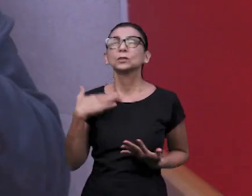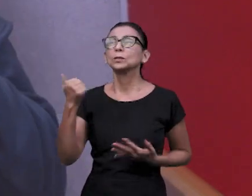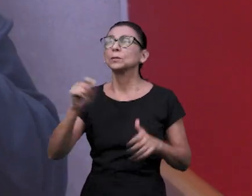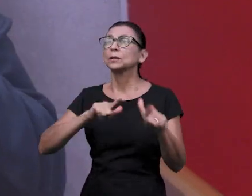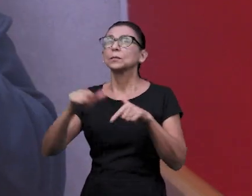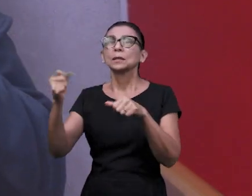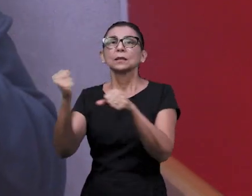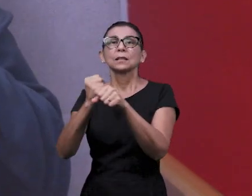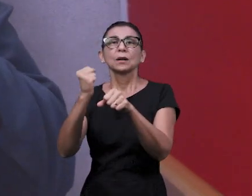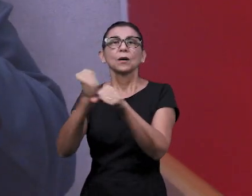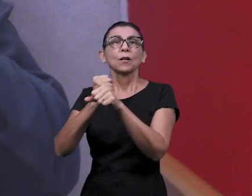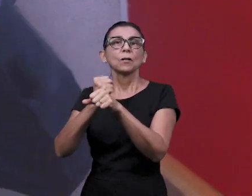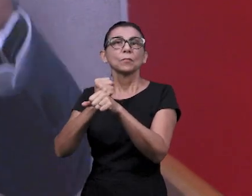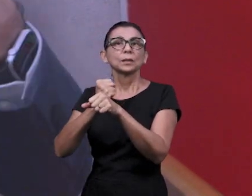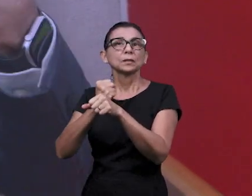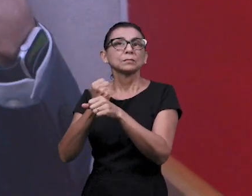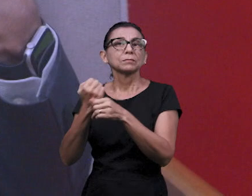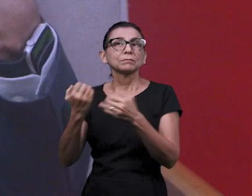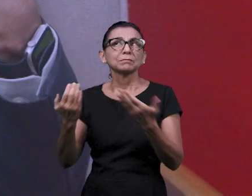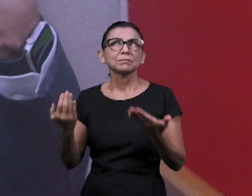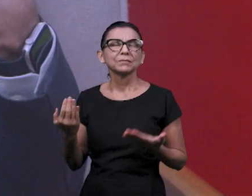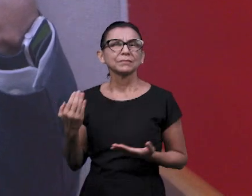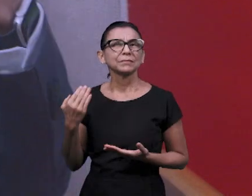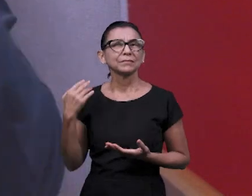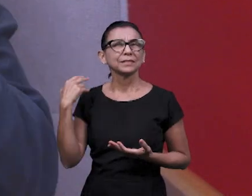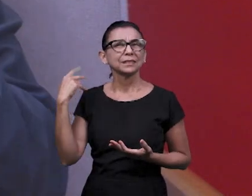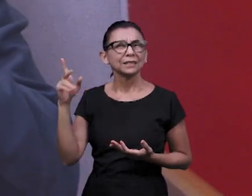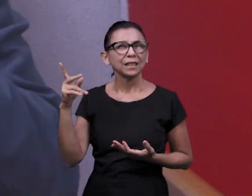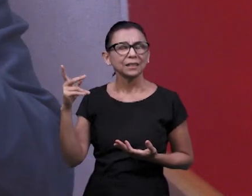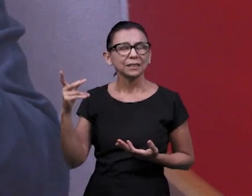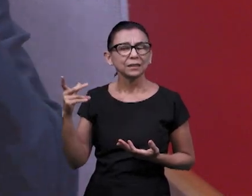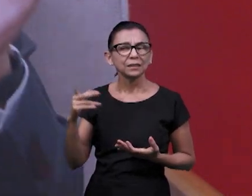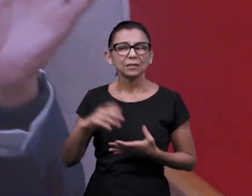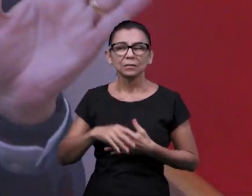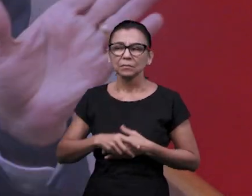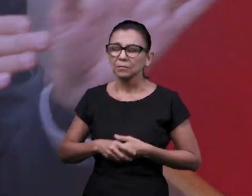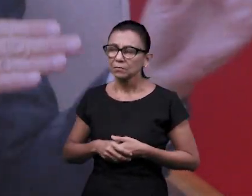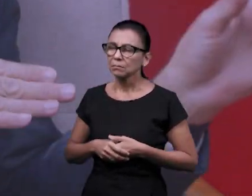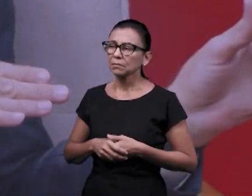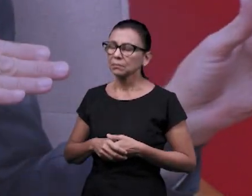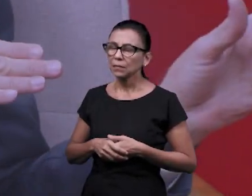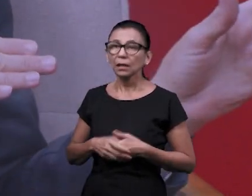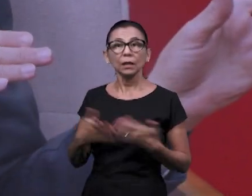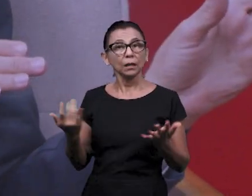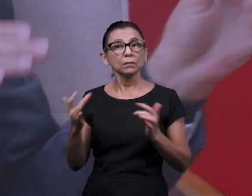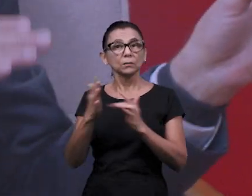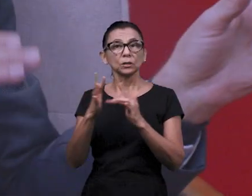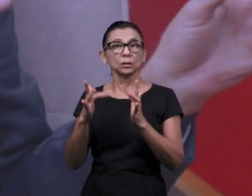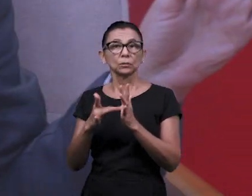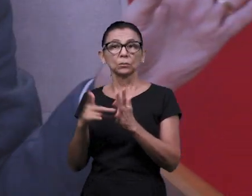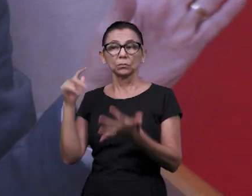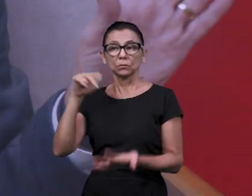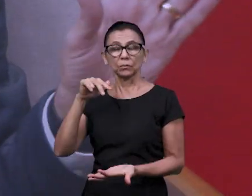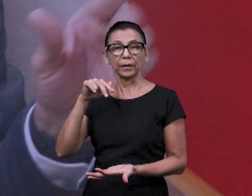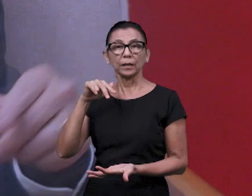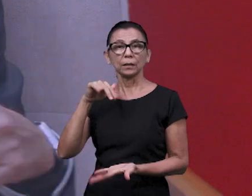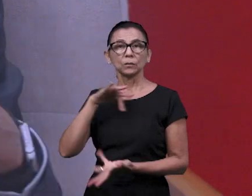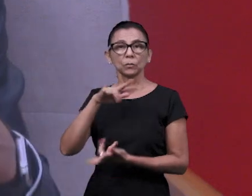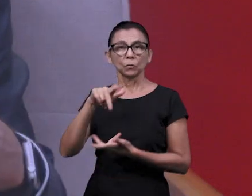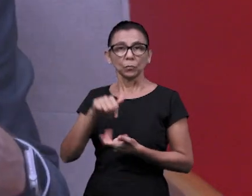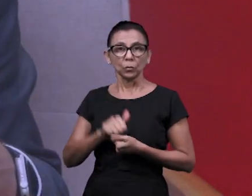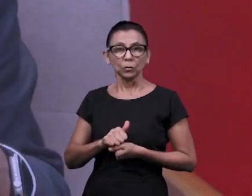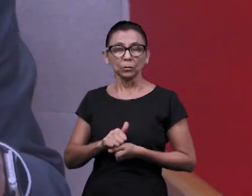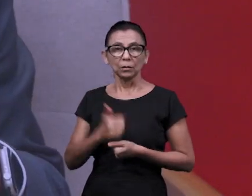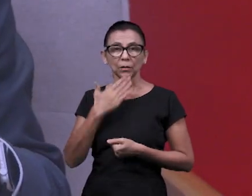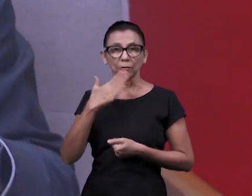portes, m'a permis d'une manière quelconque faire son œuvre? Et je pense que chacun qui se pose